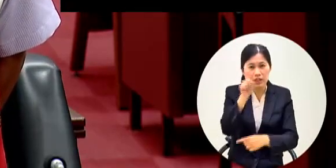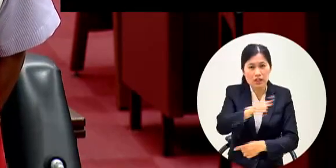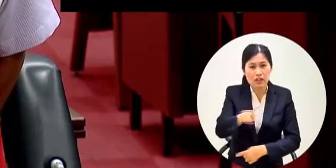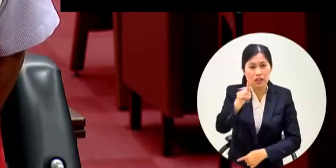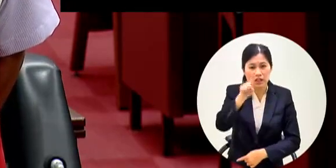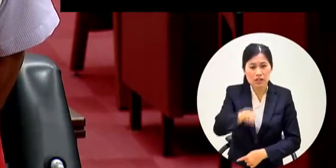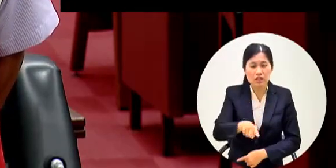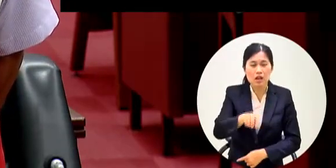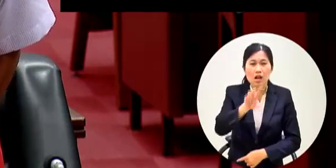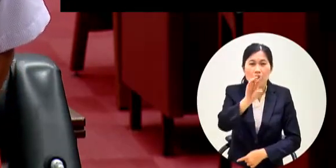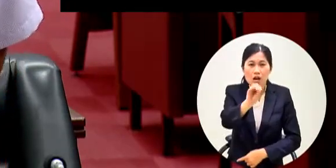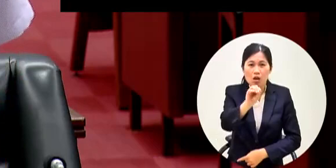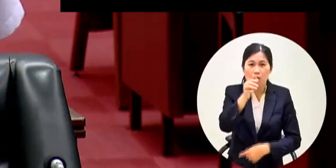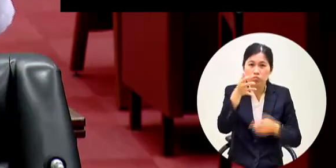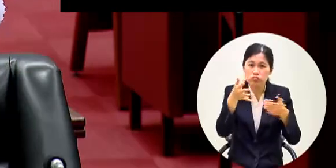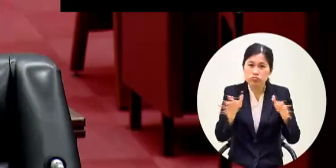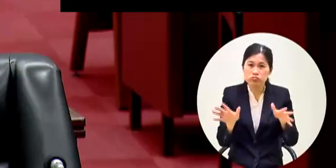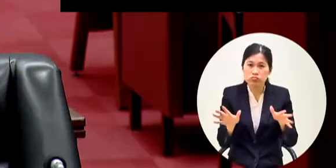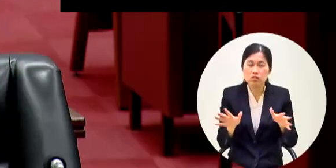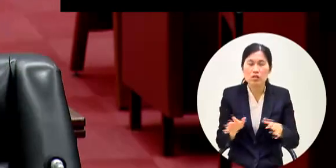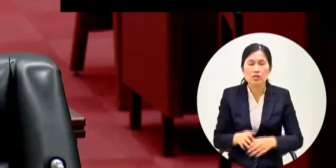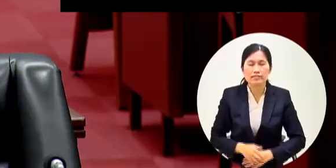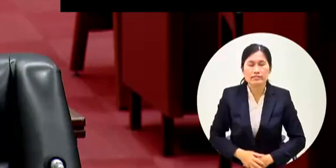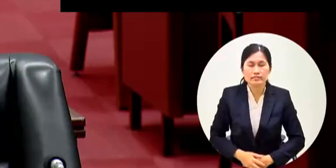1000多亿，1000多万。